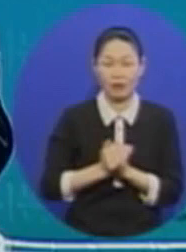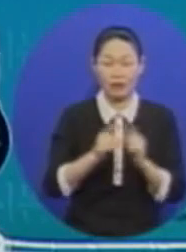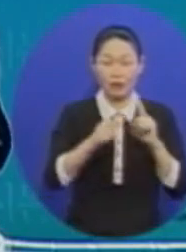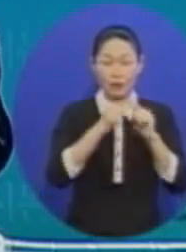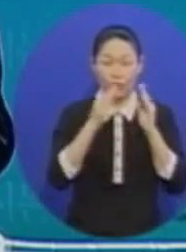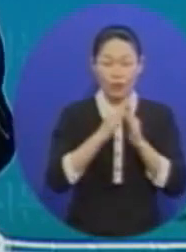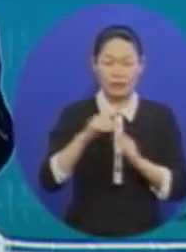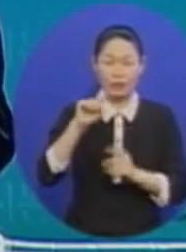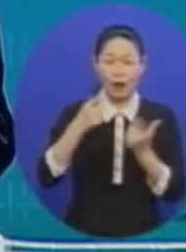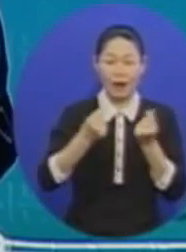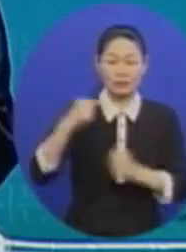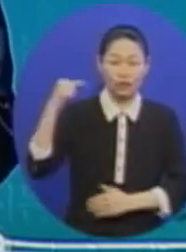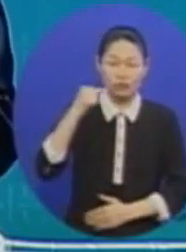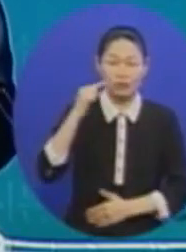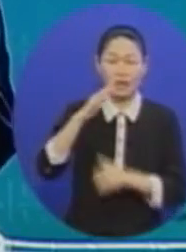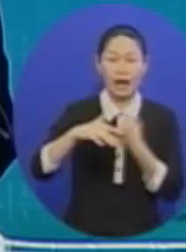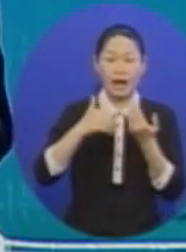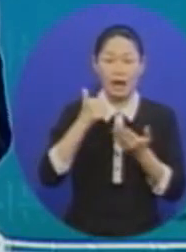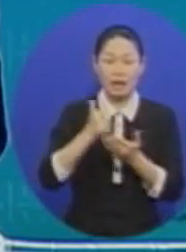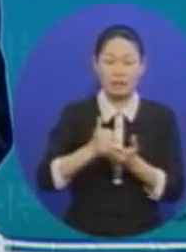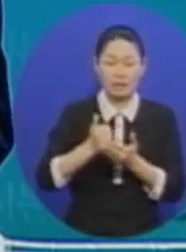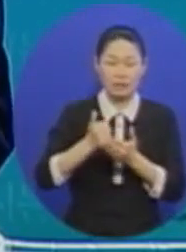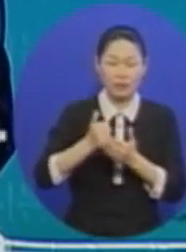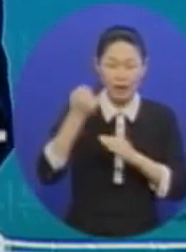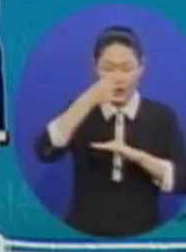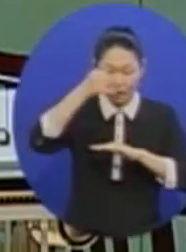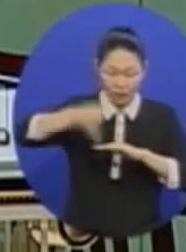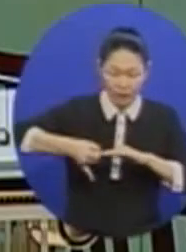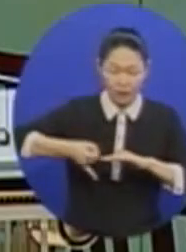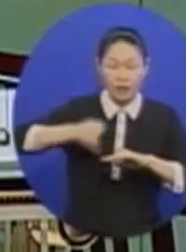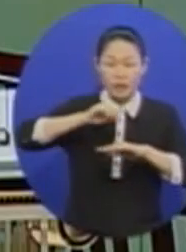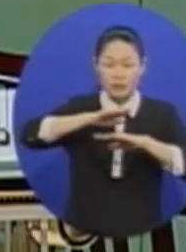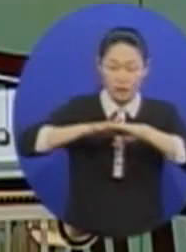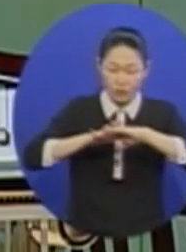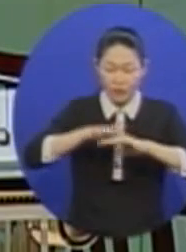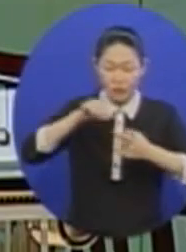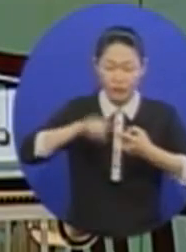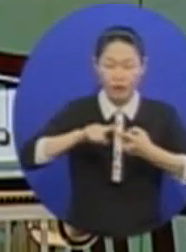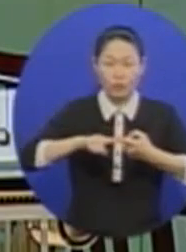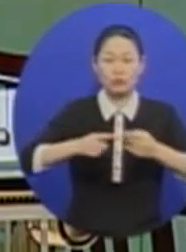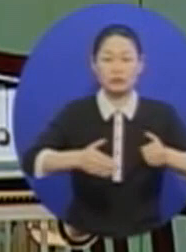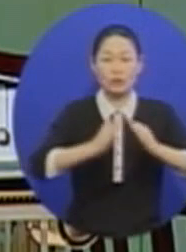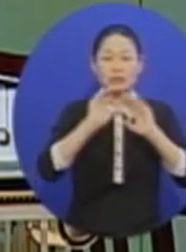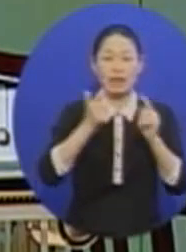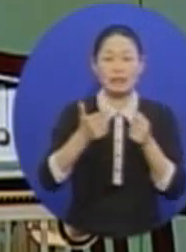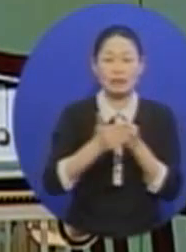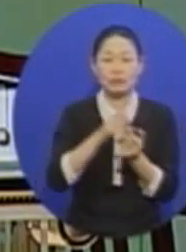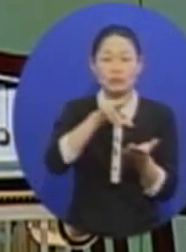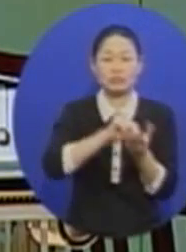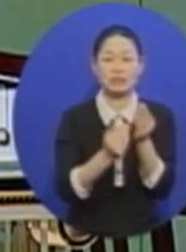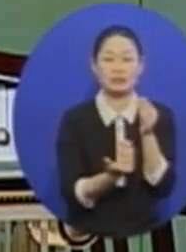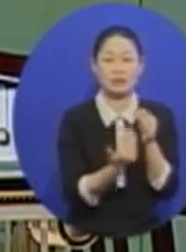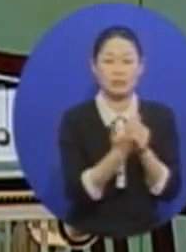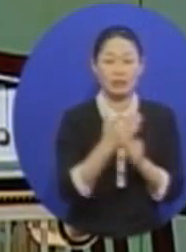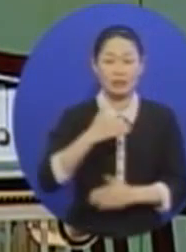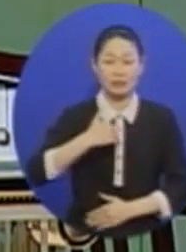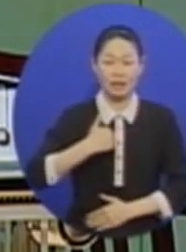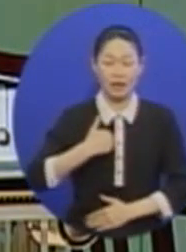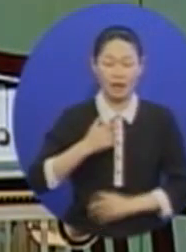철저한 하나님의 설계도 대로 교회를 세우지 않으니까 문제입니다 제가 목회하면서